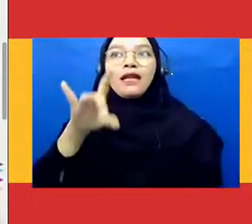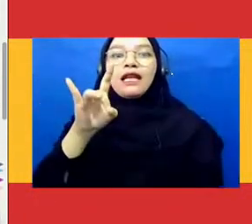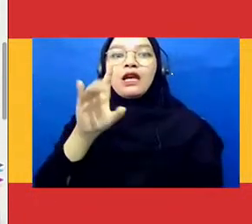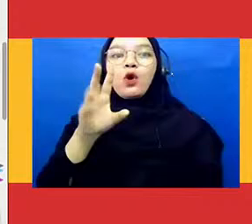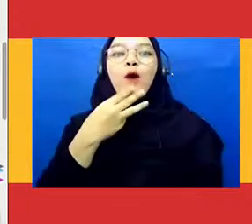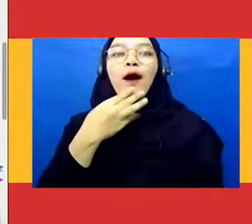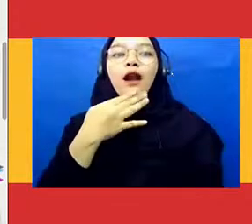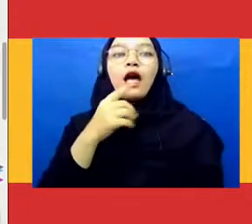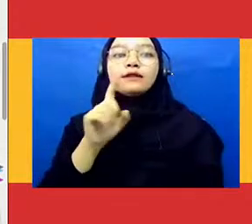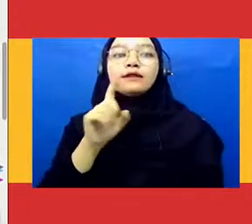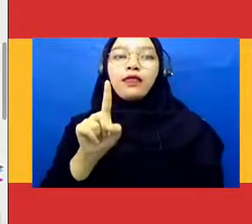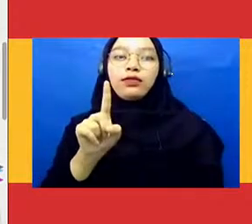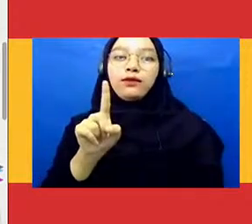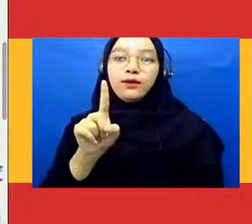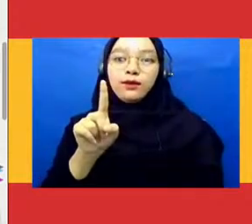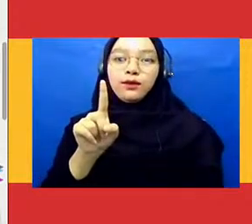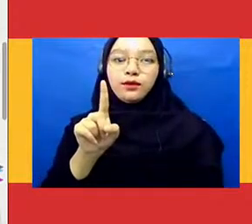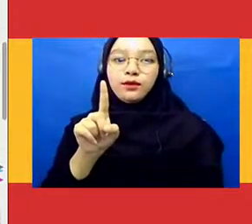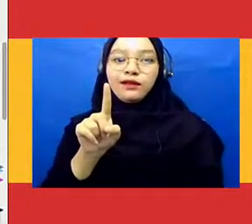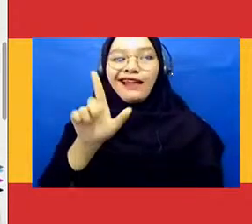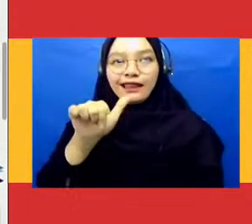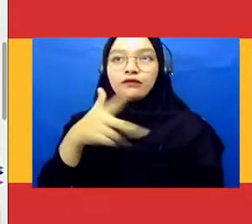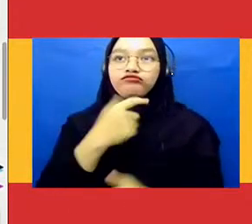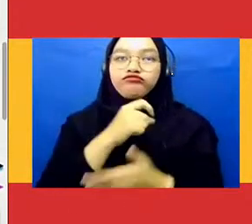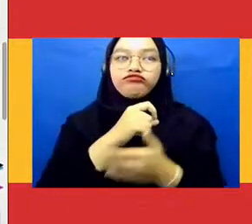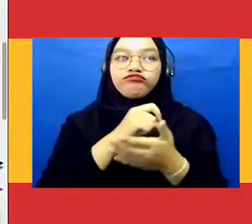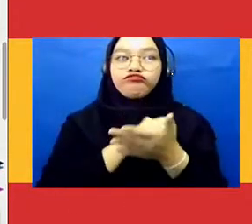Lalu Bapak Ibu bisa menuliskan